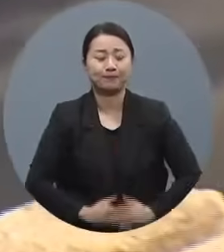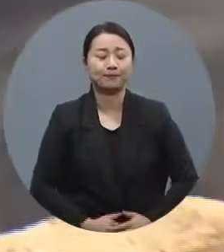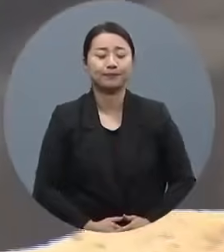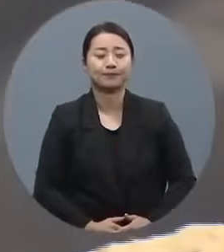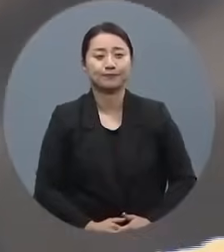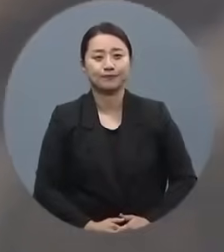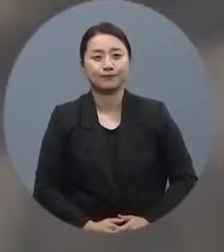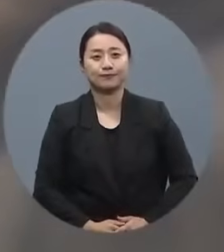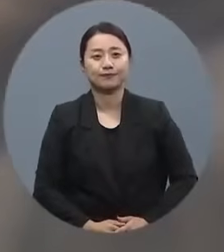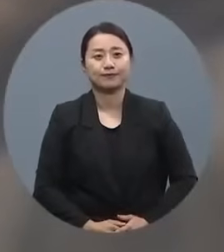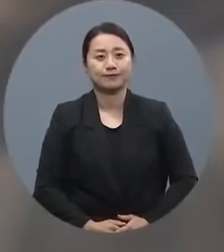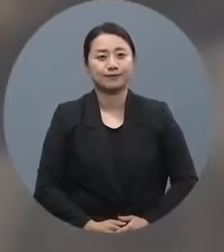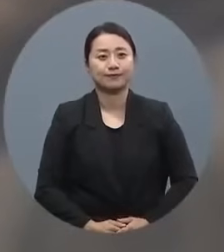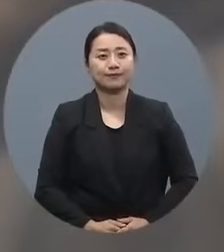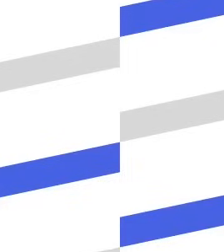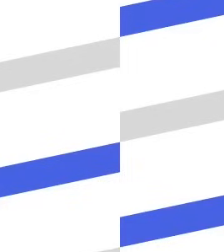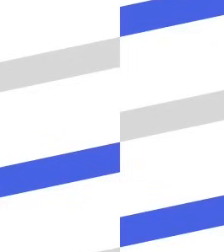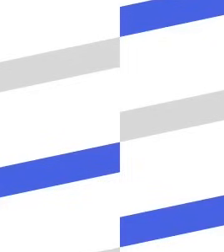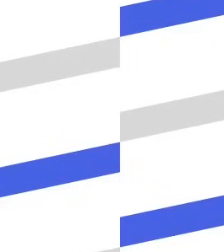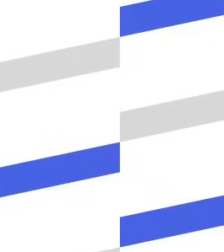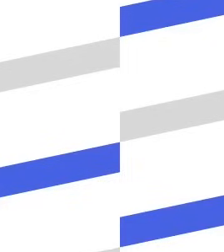MBC 뉴스 이다은